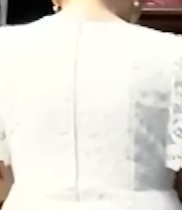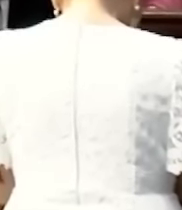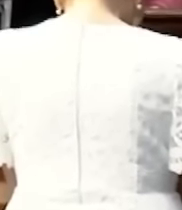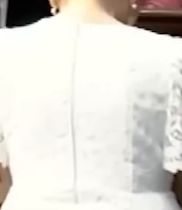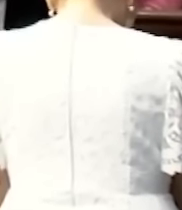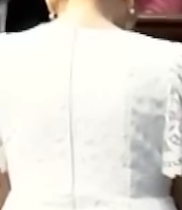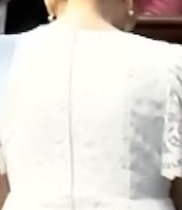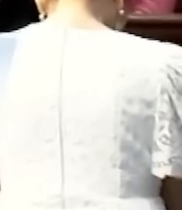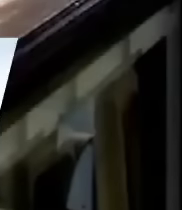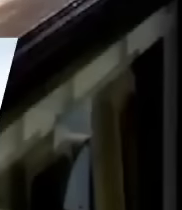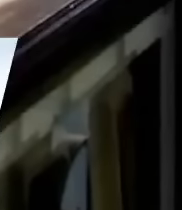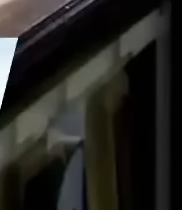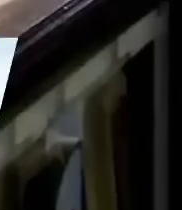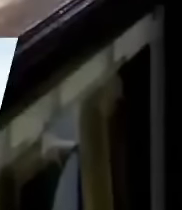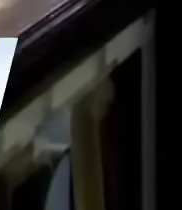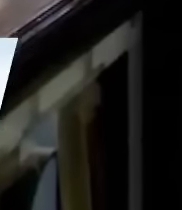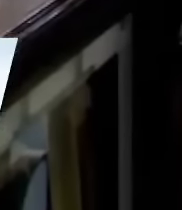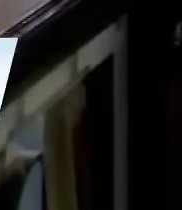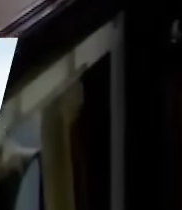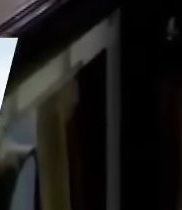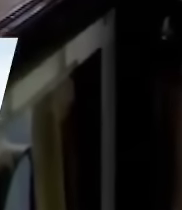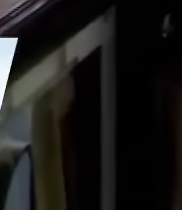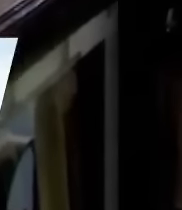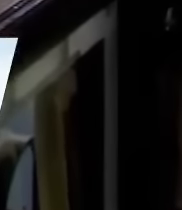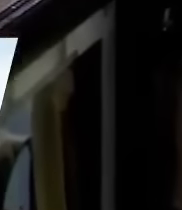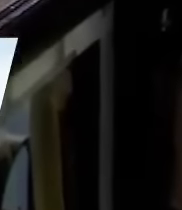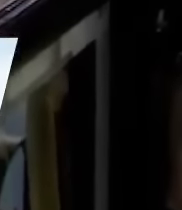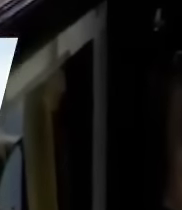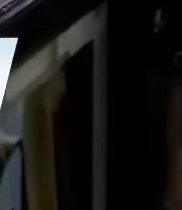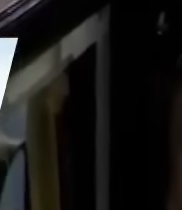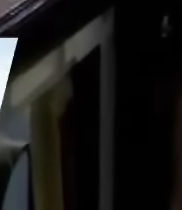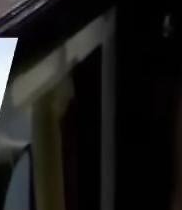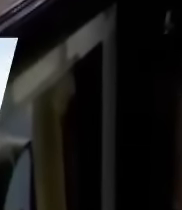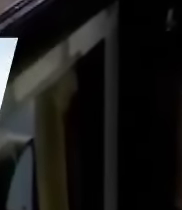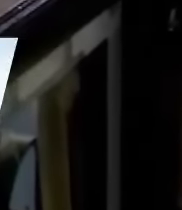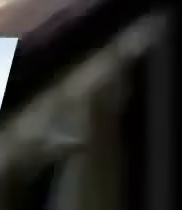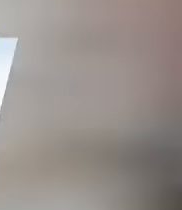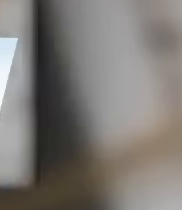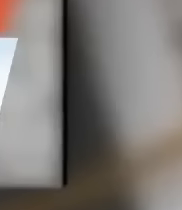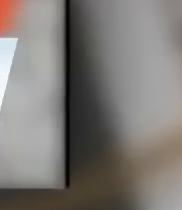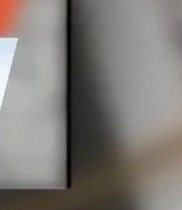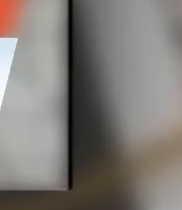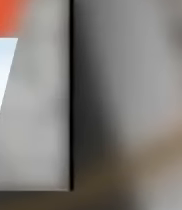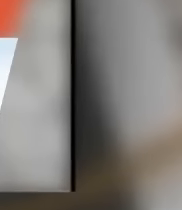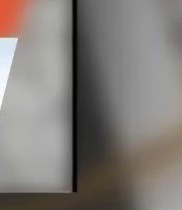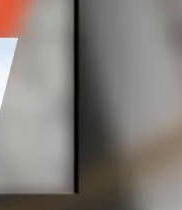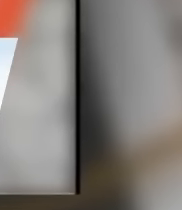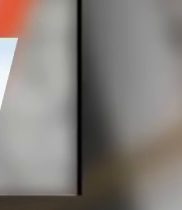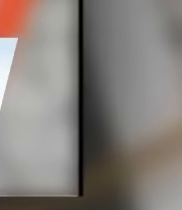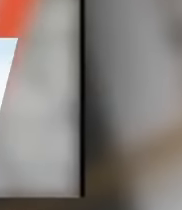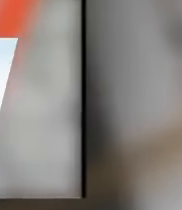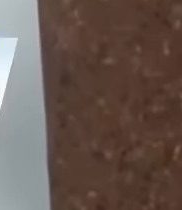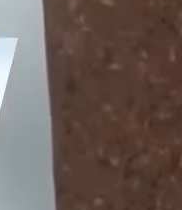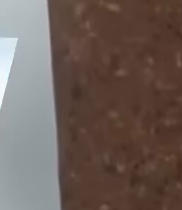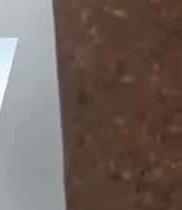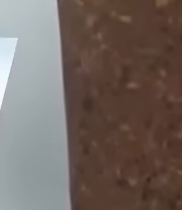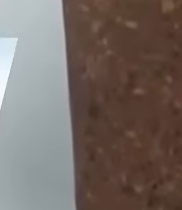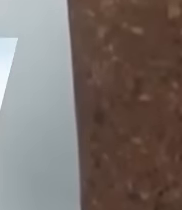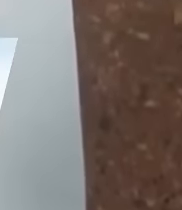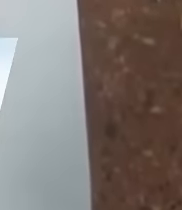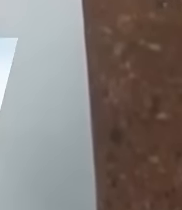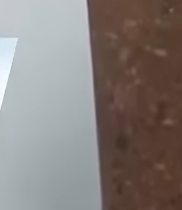Ang pagsusulong ng joint voting na Senado at Kamara sa pag-amyenda ng saligang batas, ang pakay ng mga nasa likod